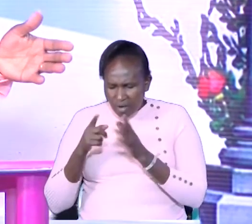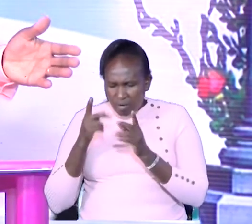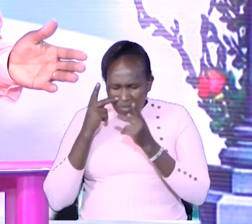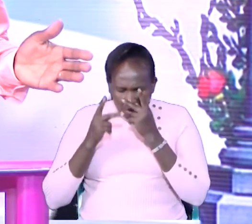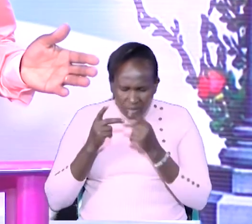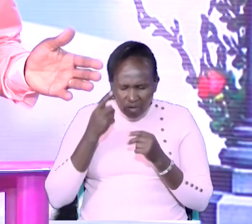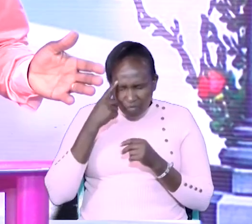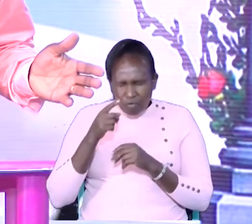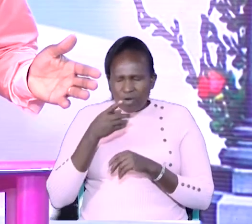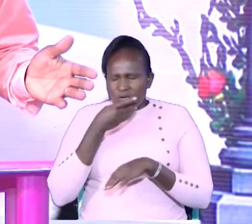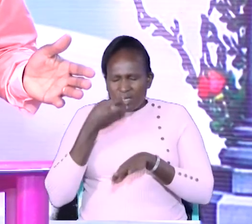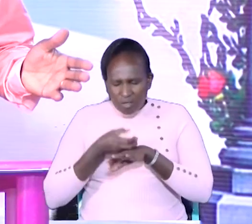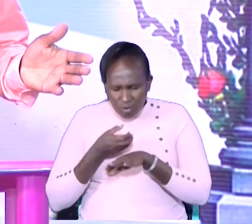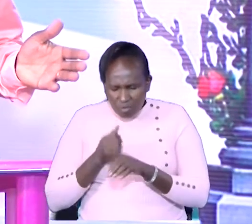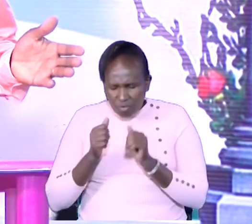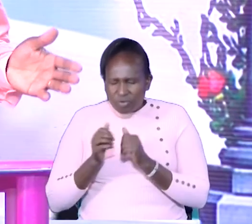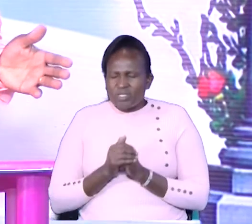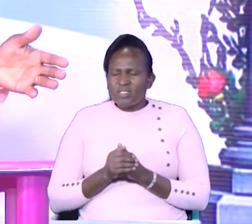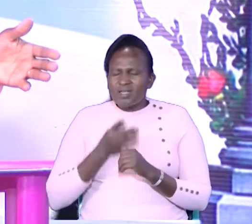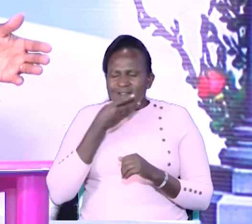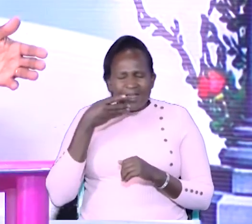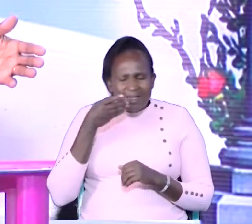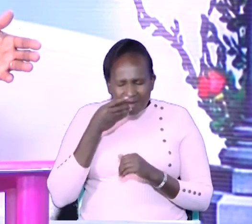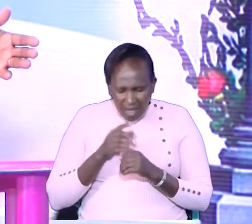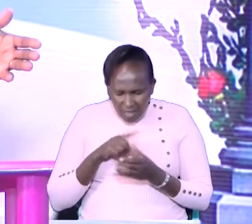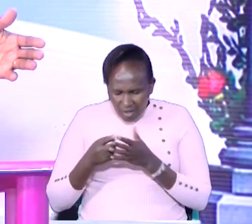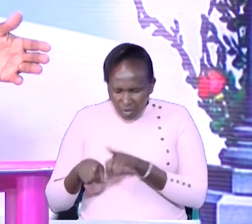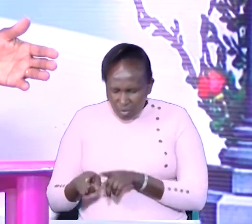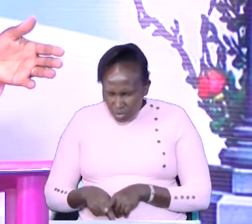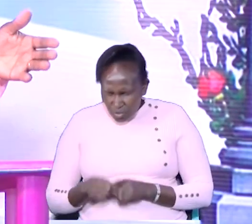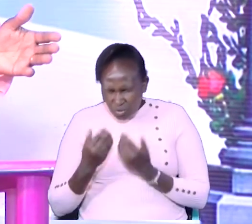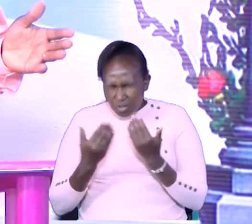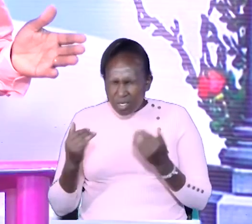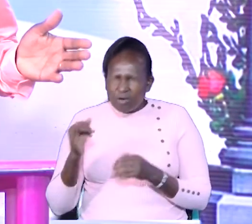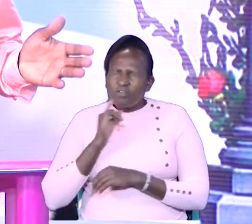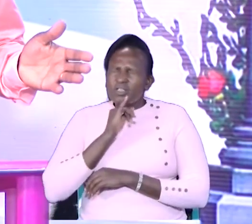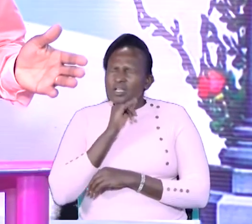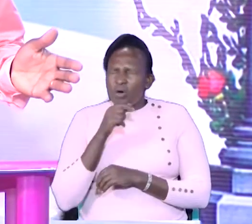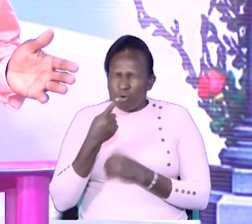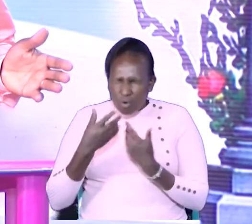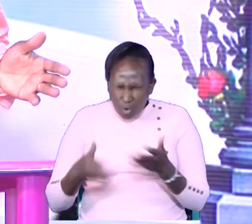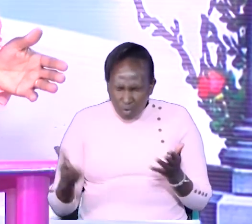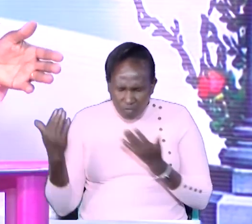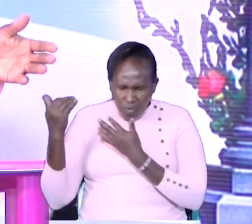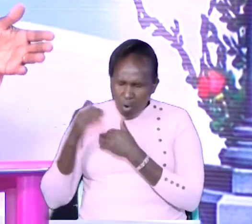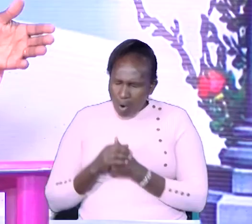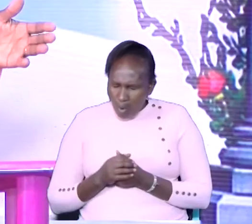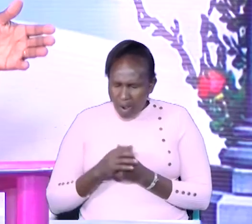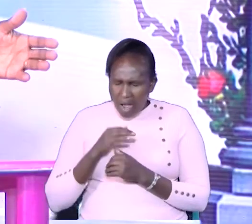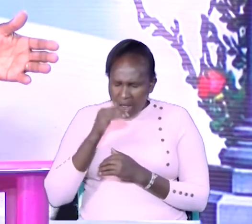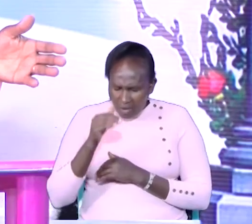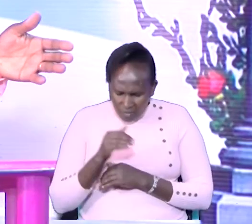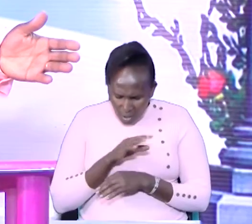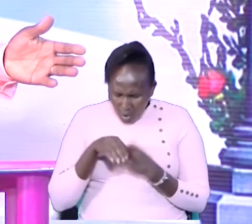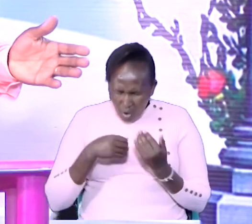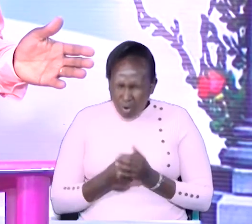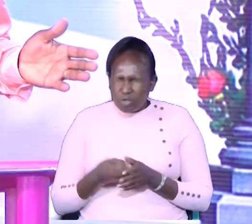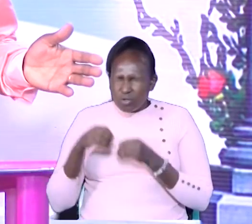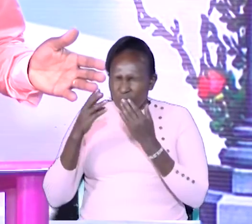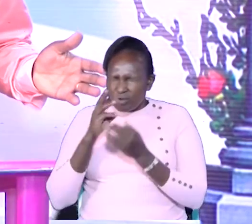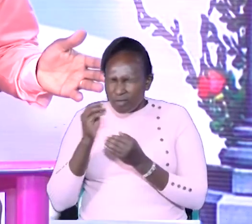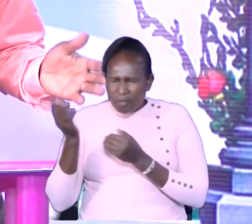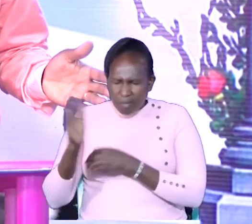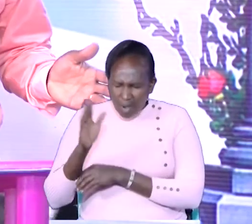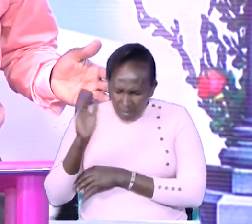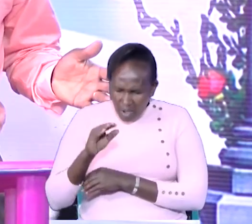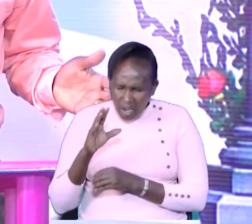kutabiria mifupa ambayo ilikuwa imekauka, na pia ni wana wa Israeli ambao walikuwa wamepoteza matumaini, na baada ya hao yote uliwapatia